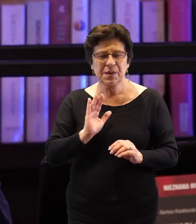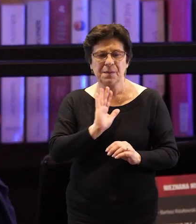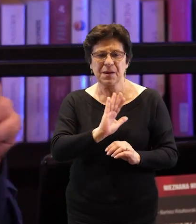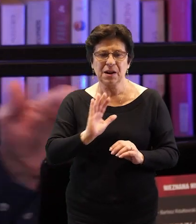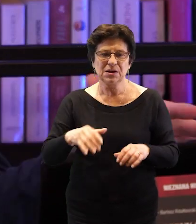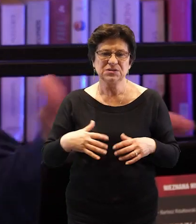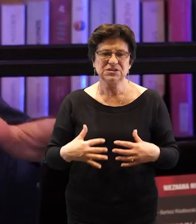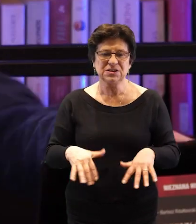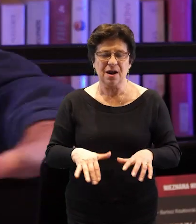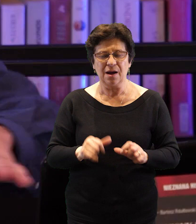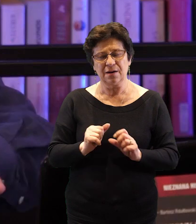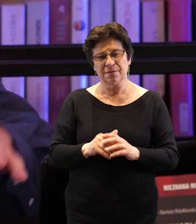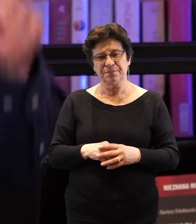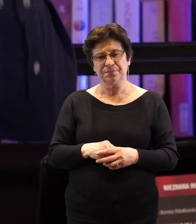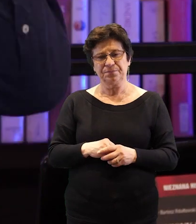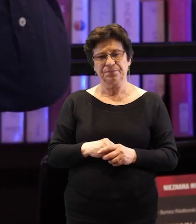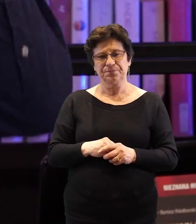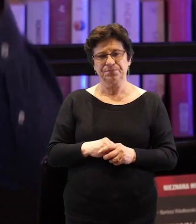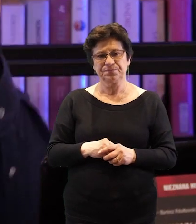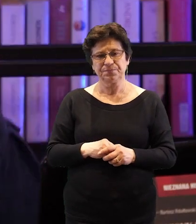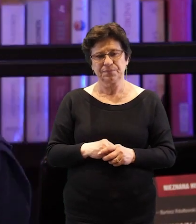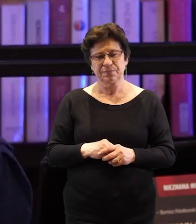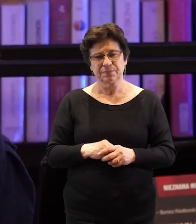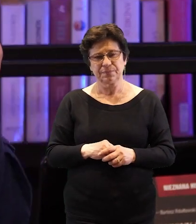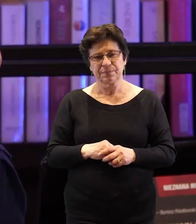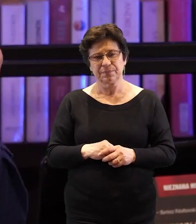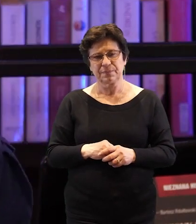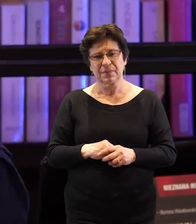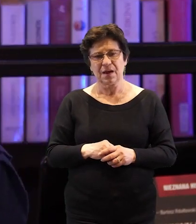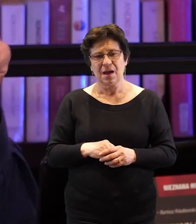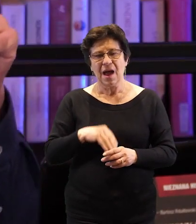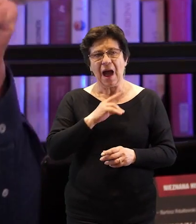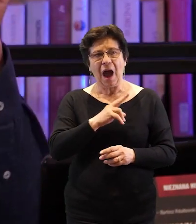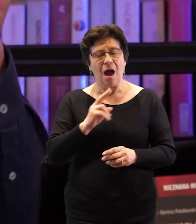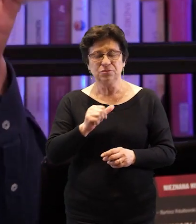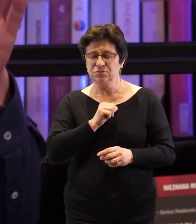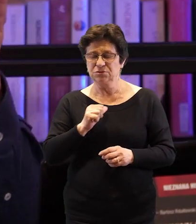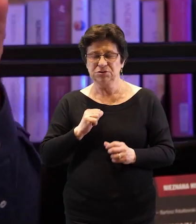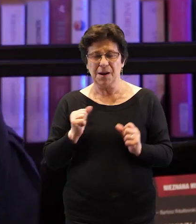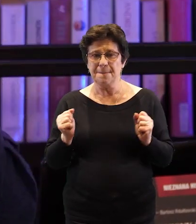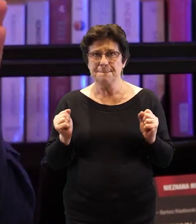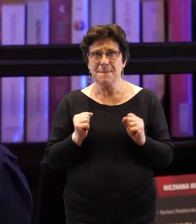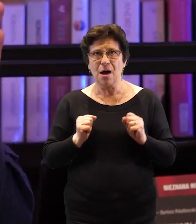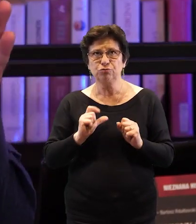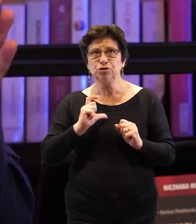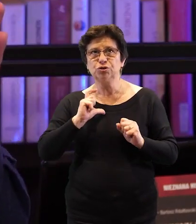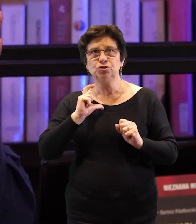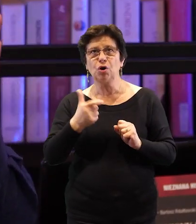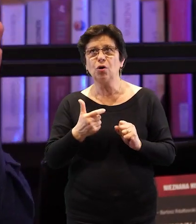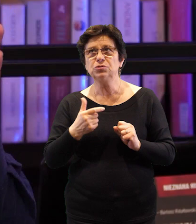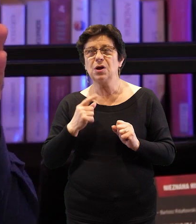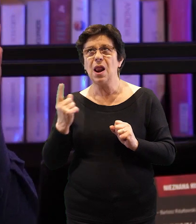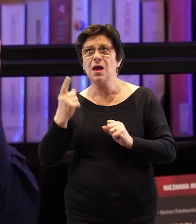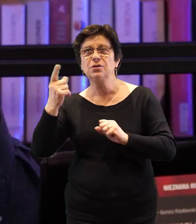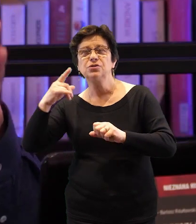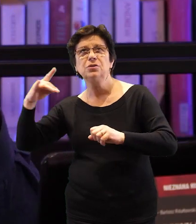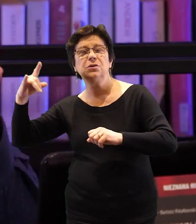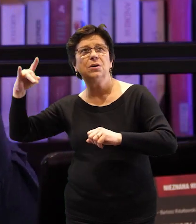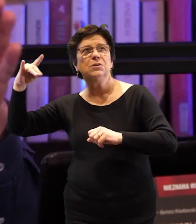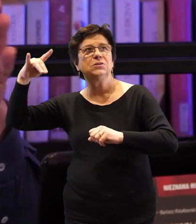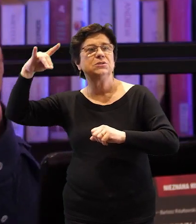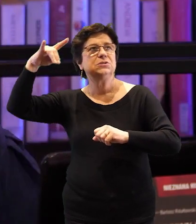przyjść, na Amerykanów, to nie z lądu, nie, z powietrza. Każdy bał się, czy coś nie nadleci, a jak nadleci, to